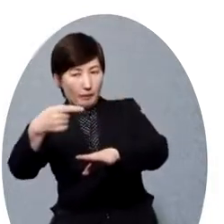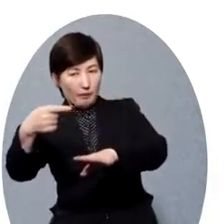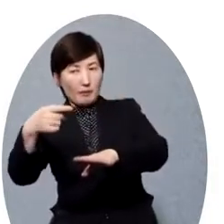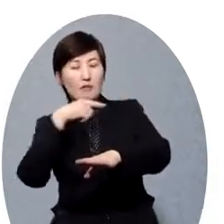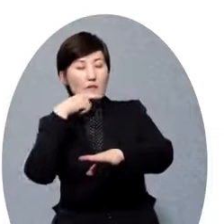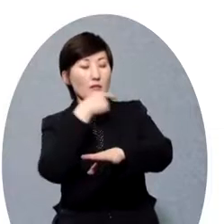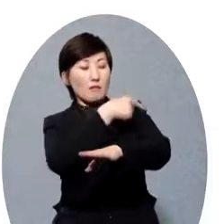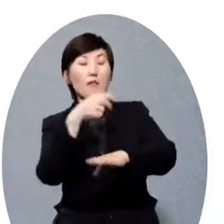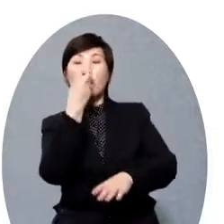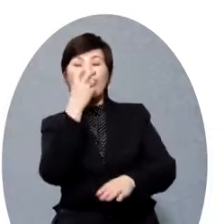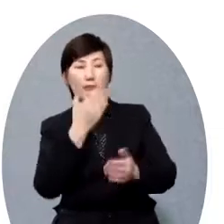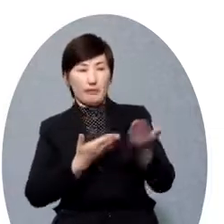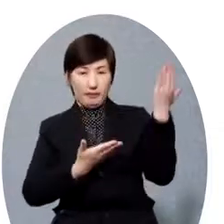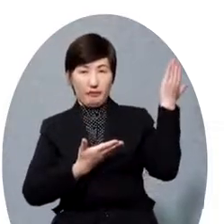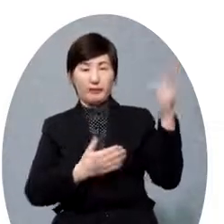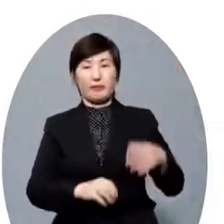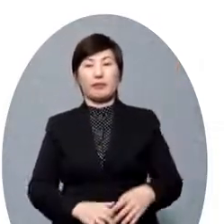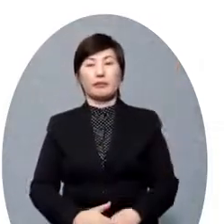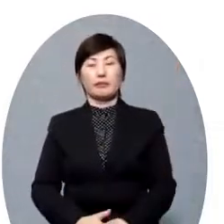параллел шулуун шугам гарна.